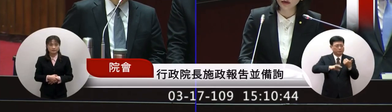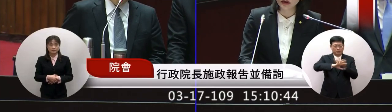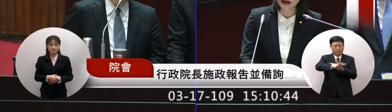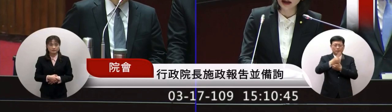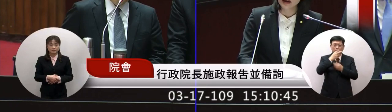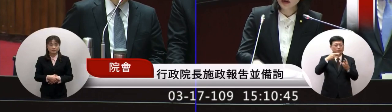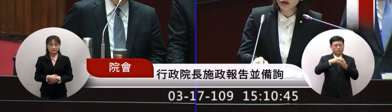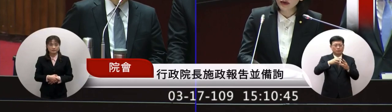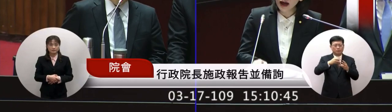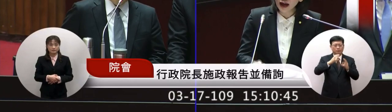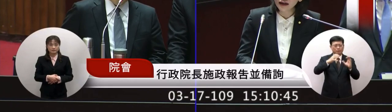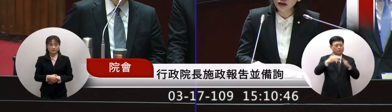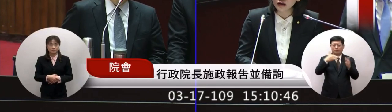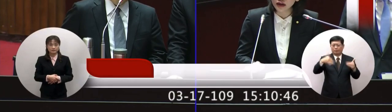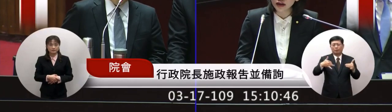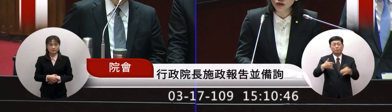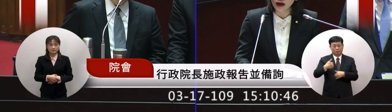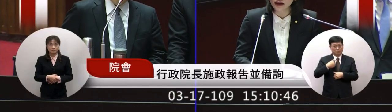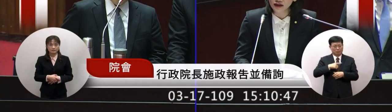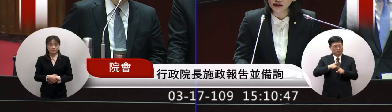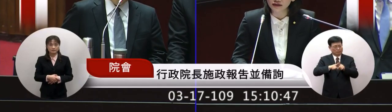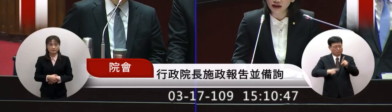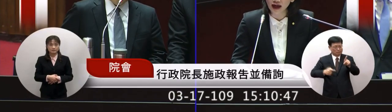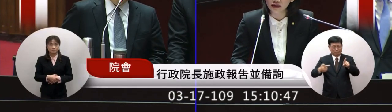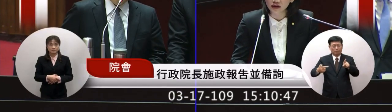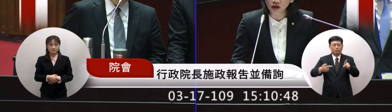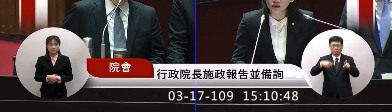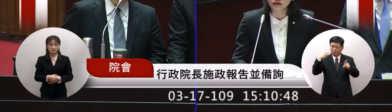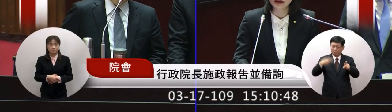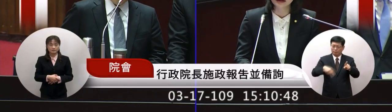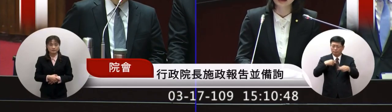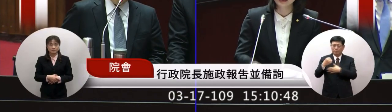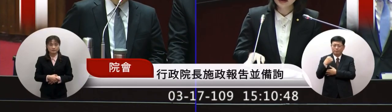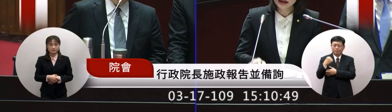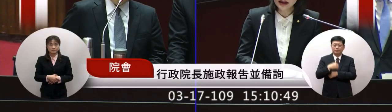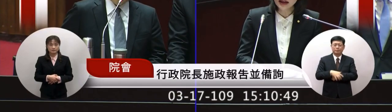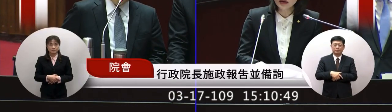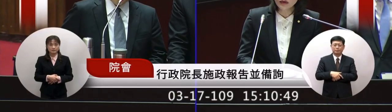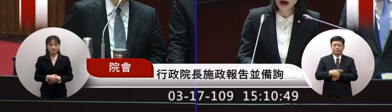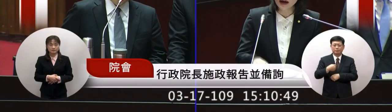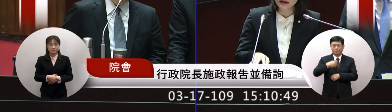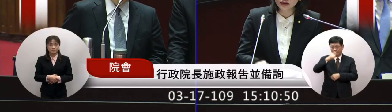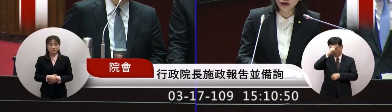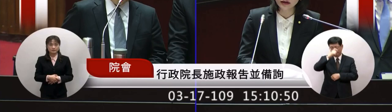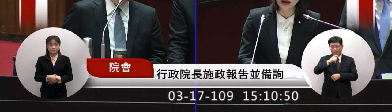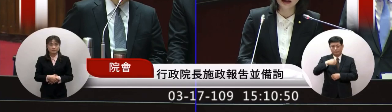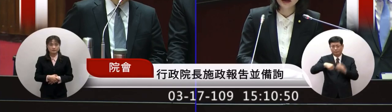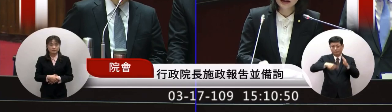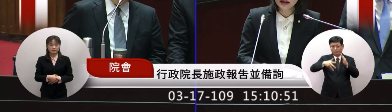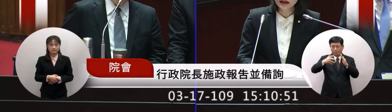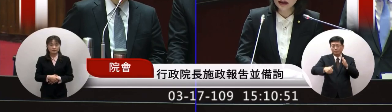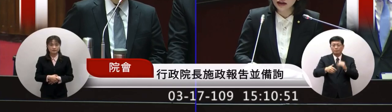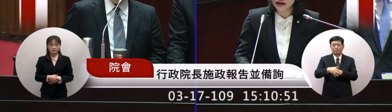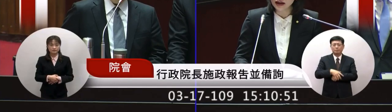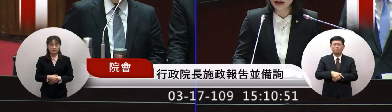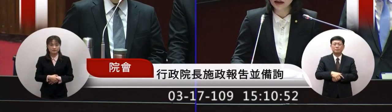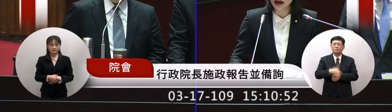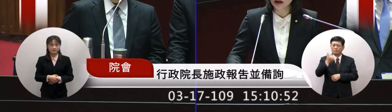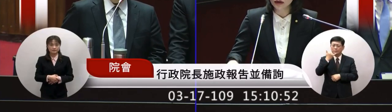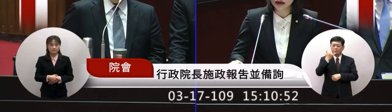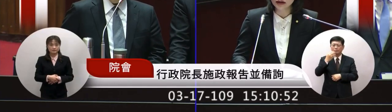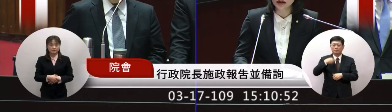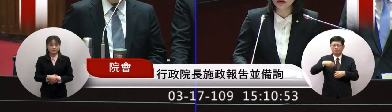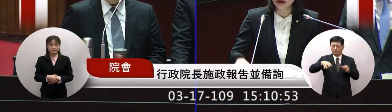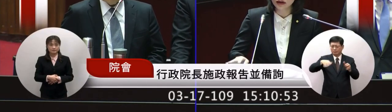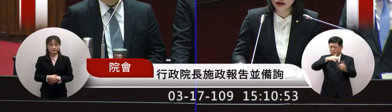他国家，我们还有一段很大的空间呢。希望院长可以协